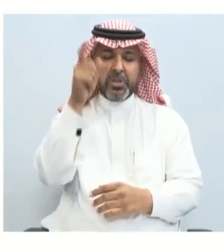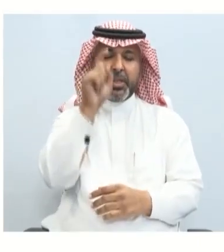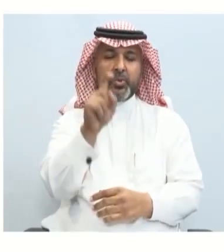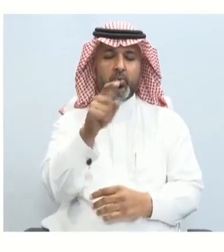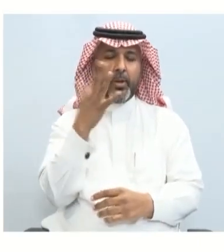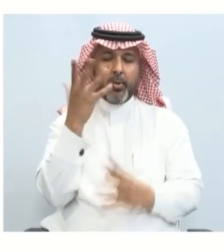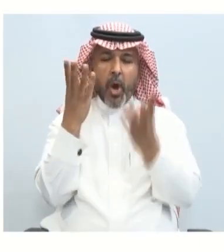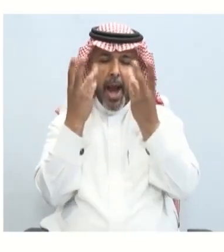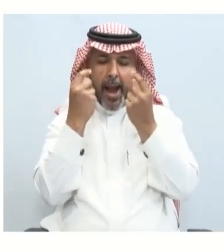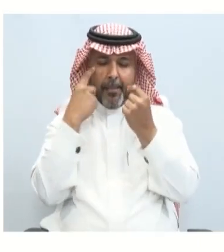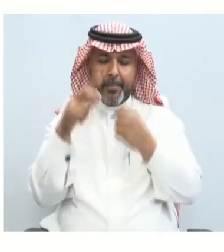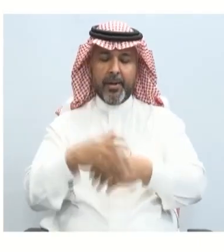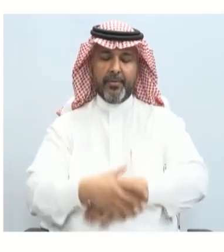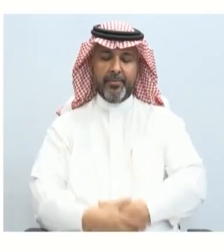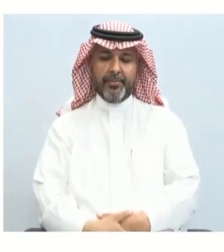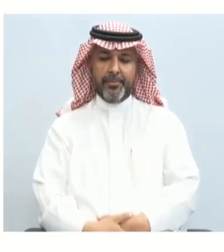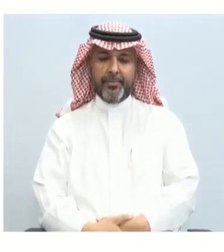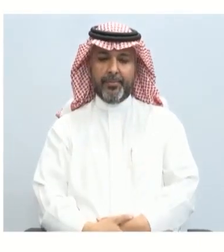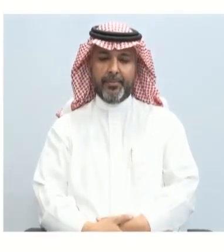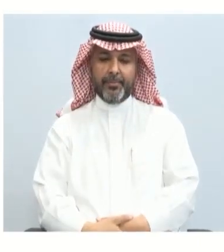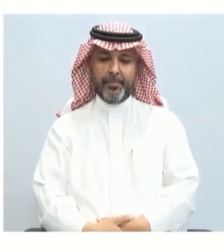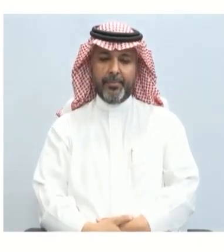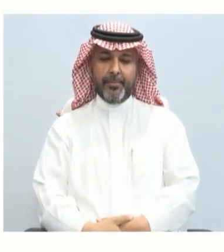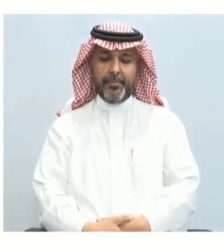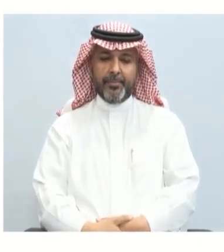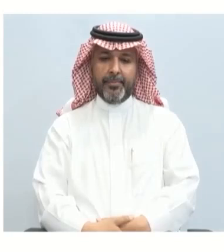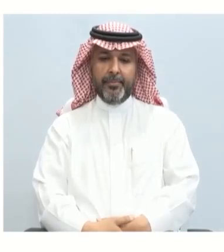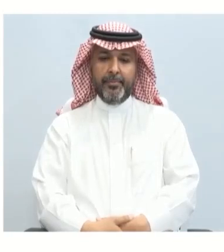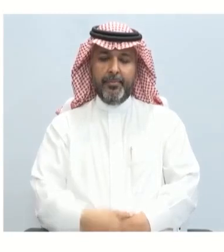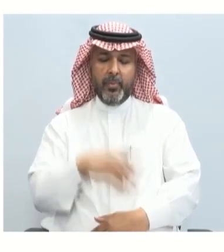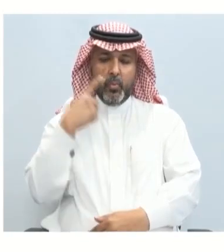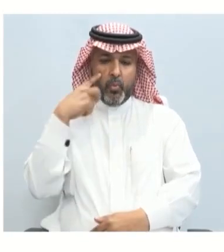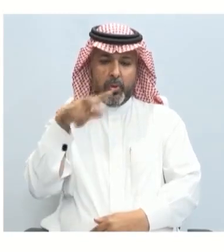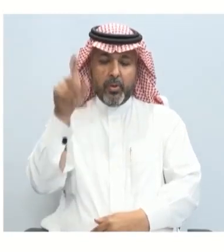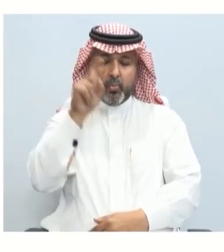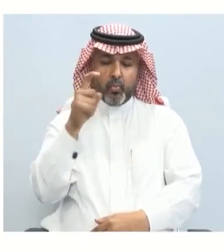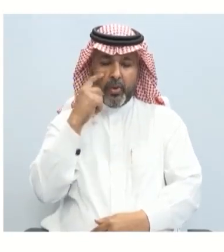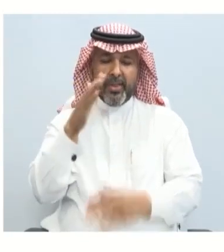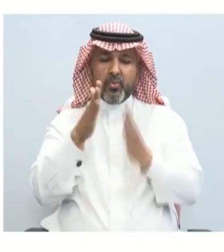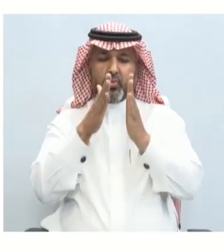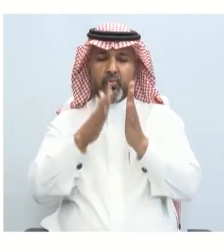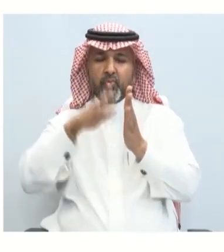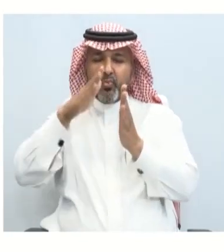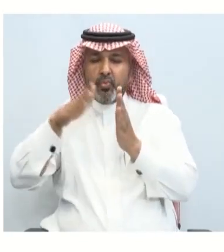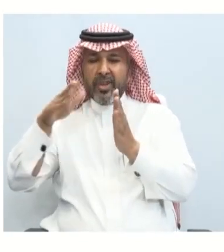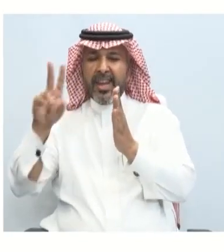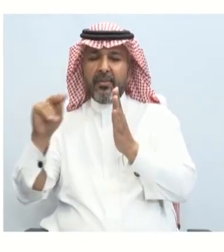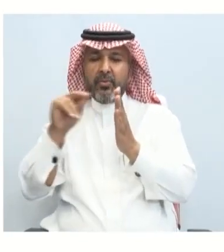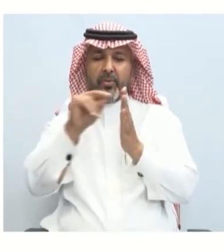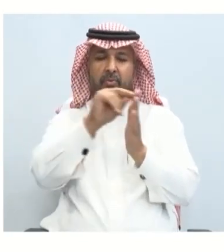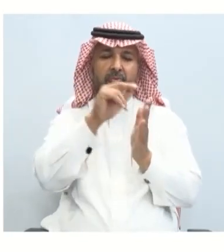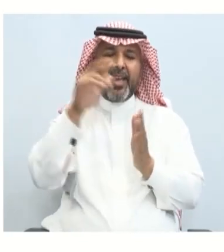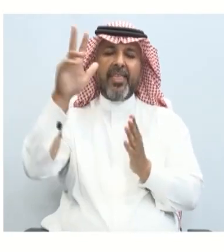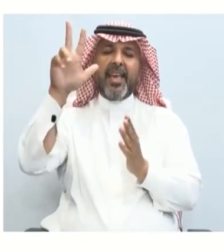والساين في هذه الحاله نتكلم ايضا في الفقره الثانيه عن الدوال الدوريه وقلنا ان الدوال الدوريه